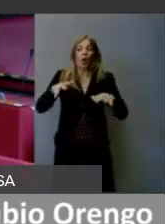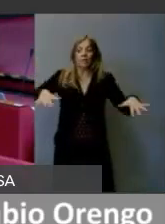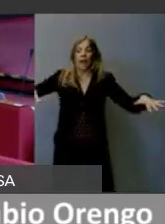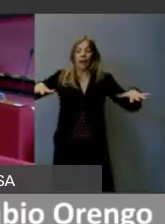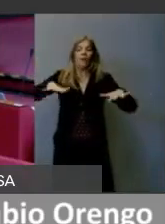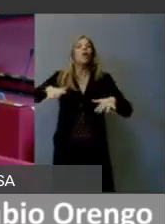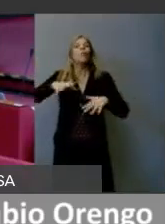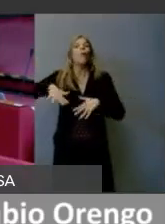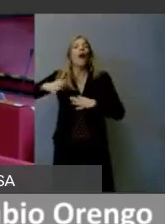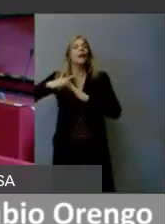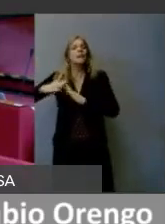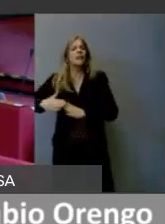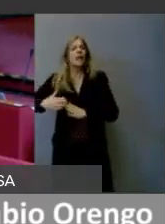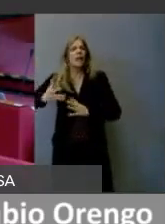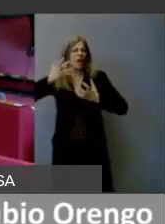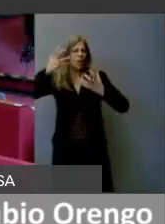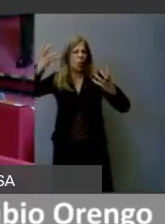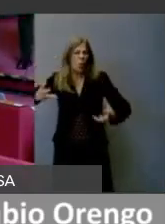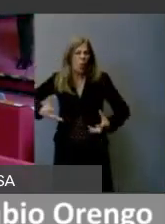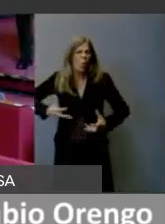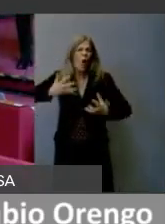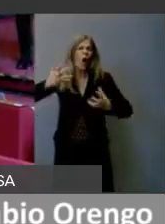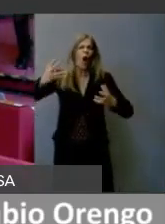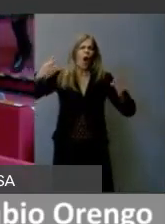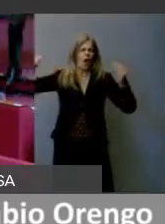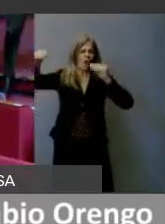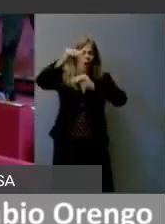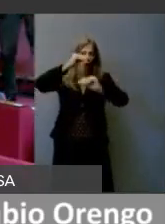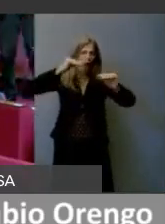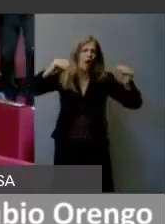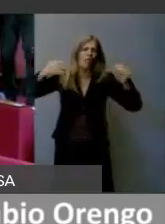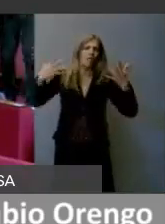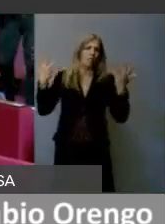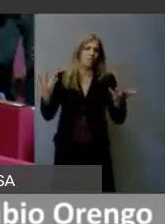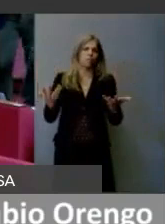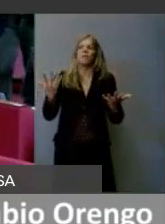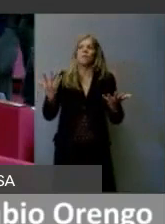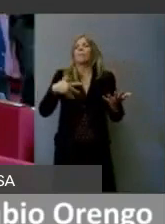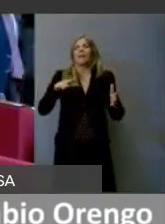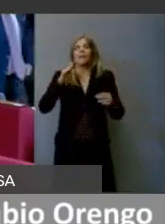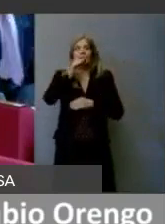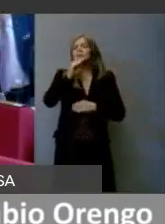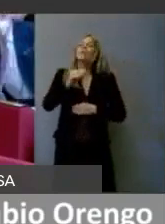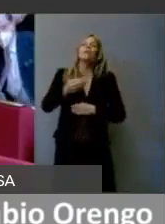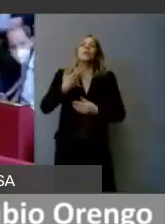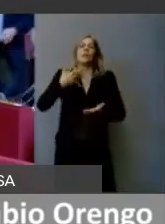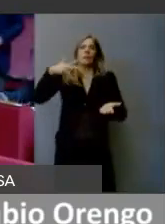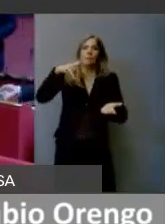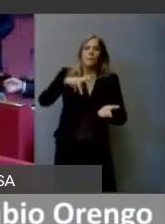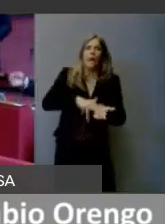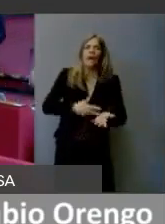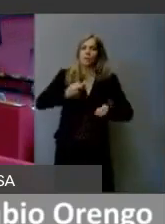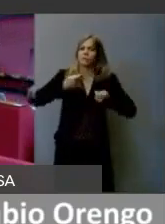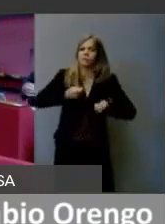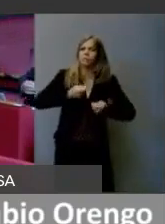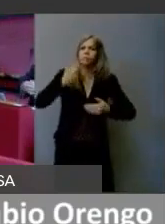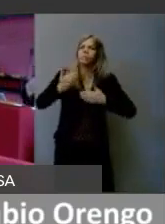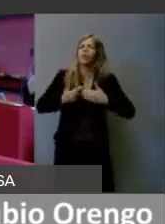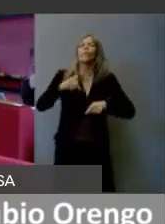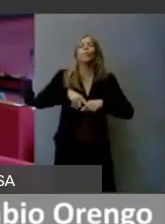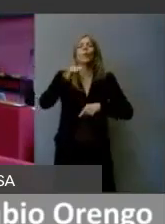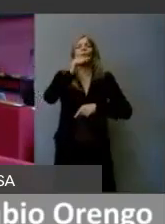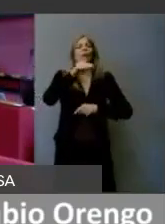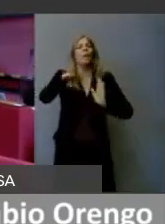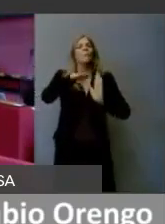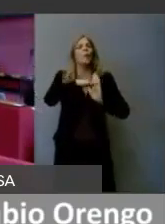vita è diventata insostenibile. Abbiamo avviato più volte impegni, percorsi, dove si chiedeva innanzitutto il cronoprogramma